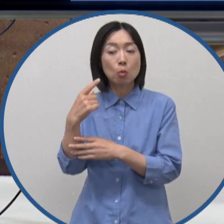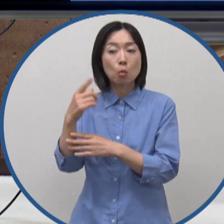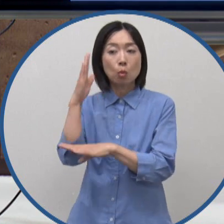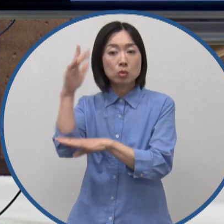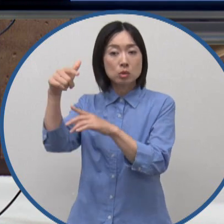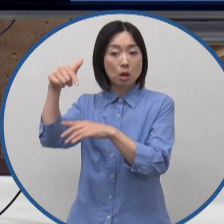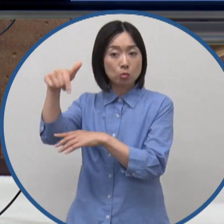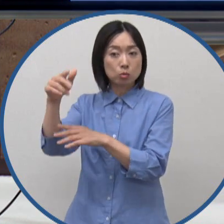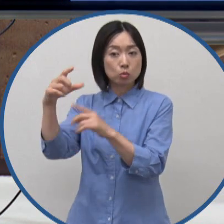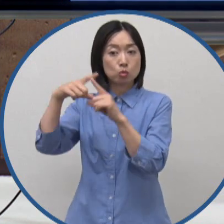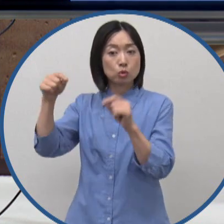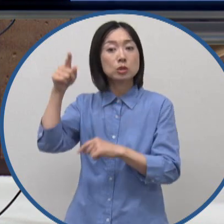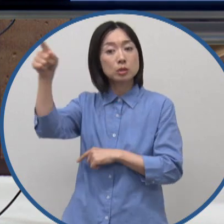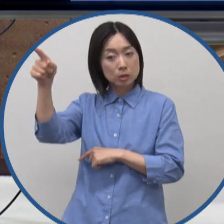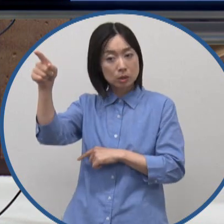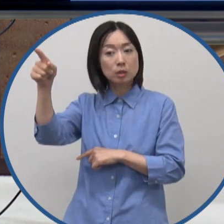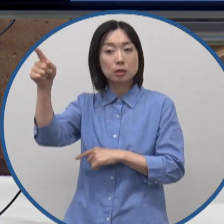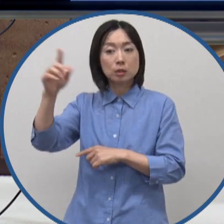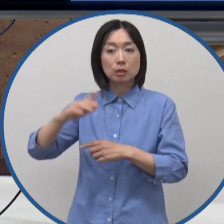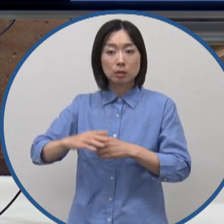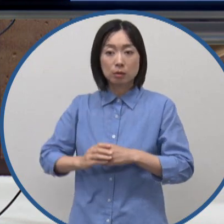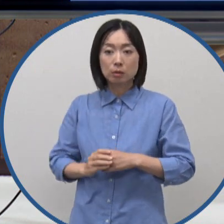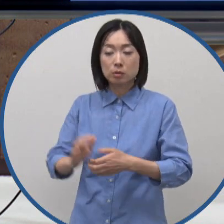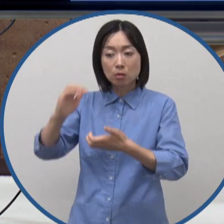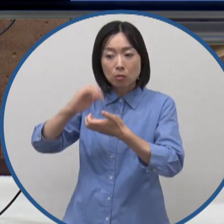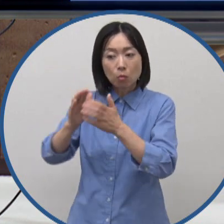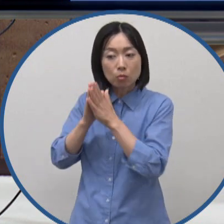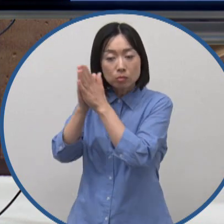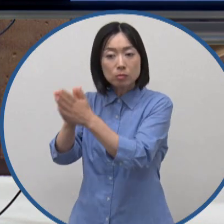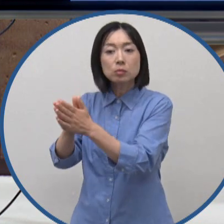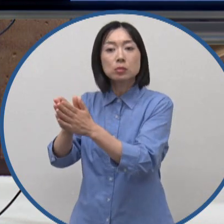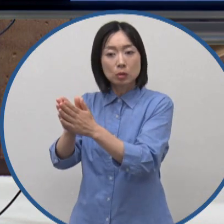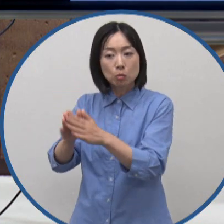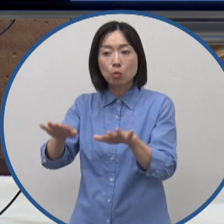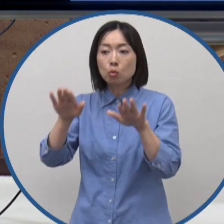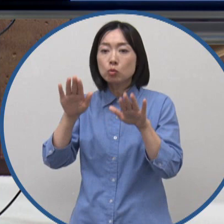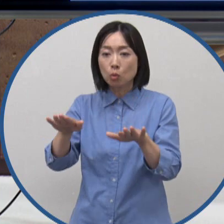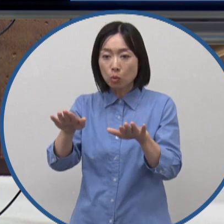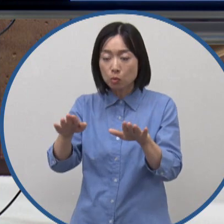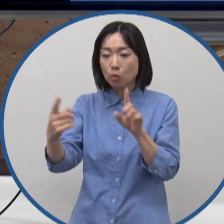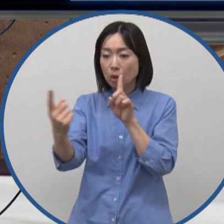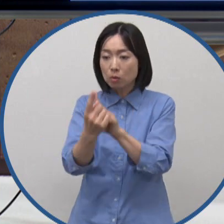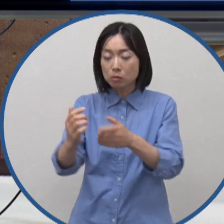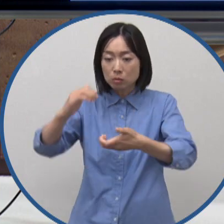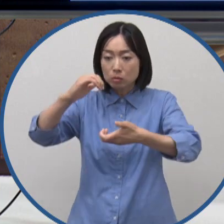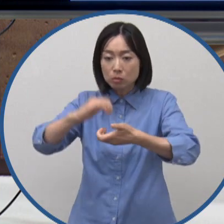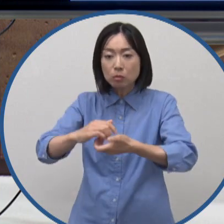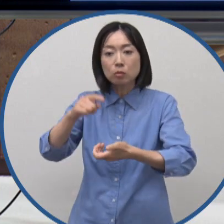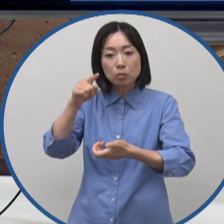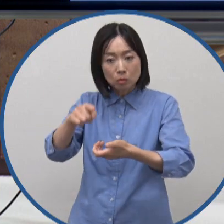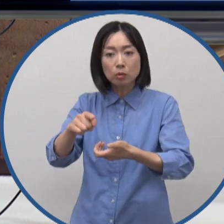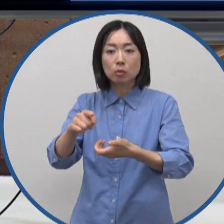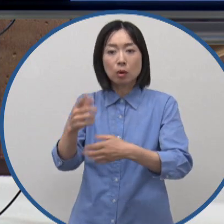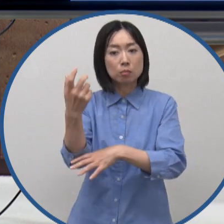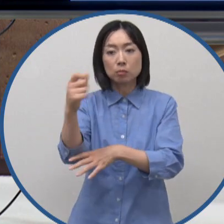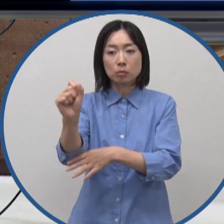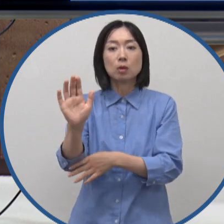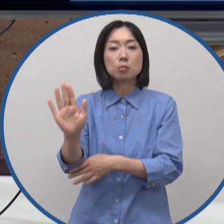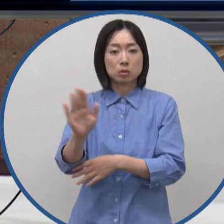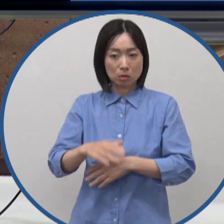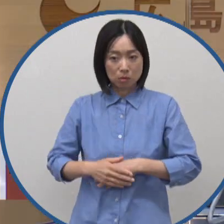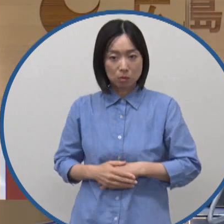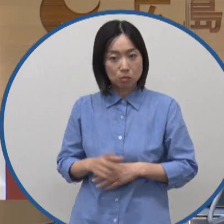防止重点措置を適用するよう要請しましたが、今日の指定は見送られました。まずこれについて知事はどのように受け止めています